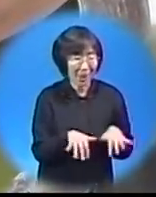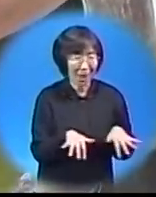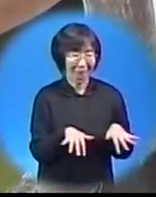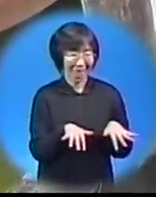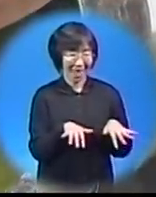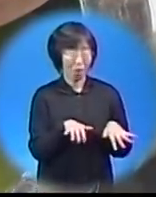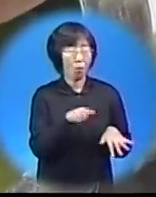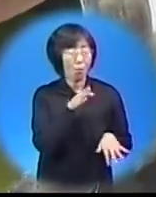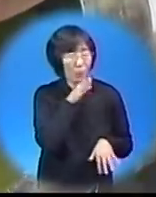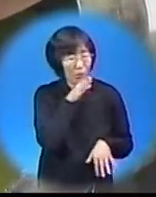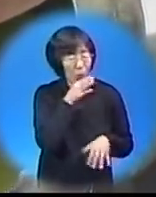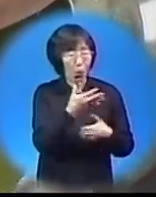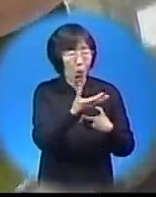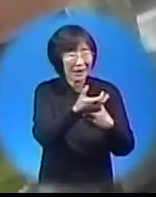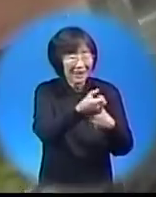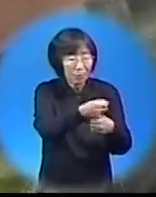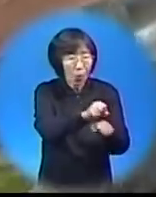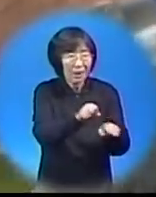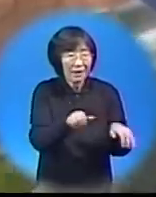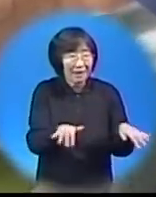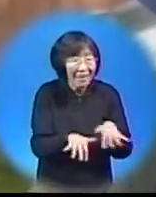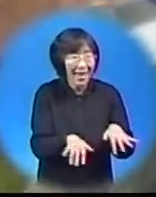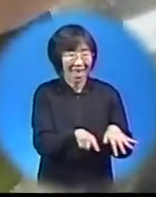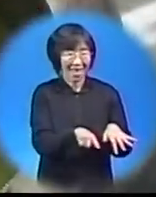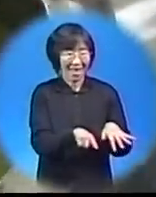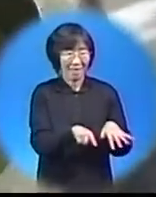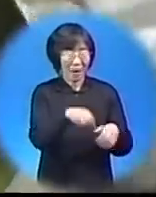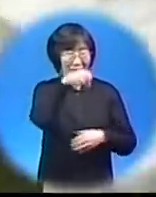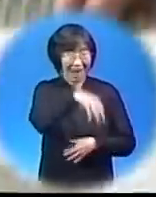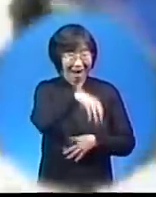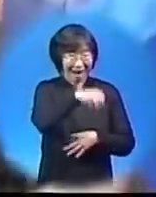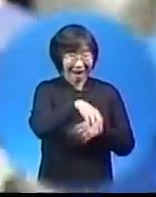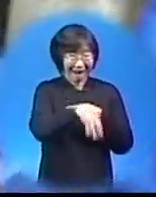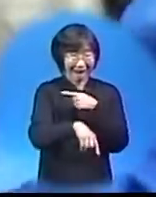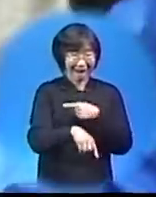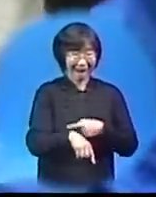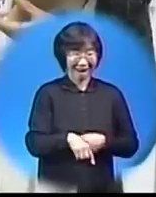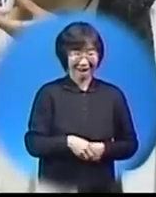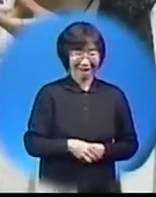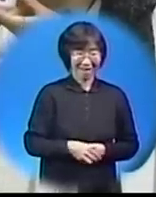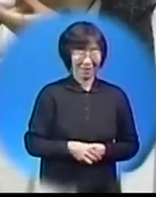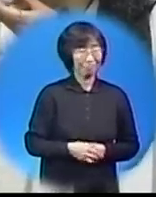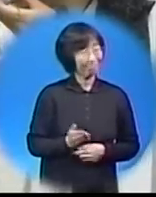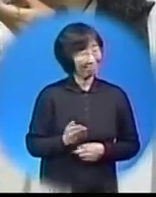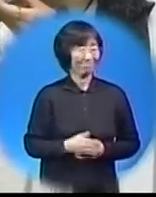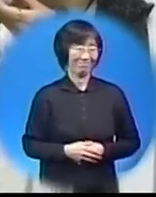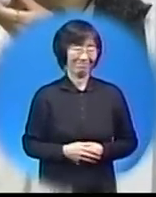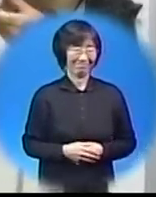本当の絞りたてですね。今ざーっと出てきましたね。 ちょうど出てきましたね。 どうぞ。